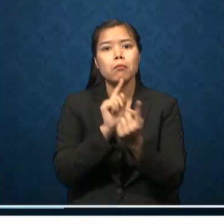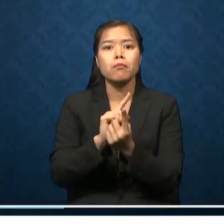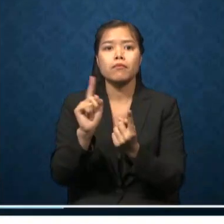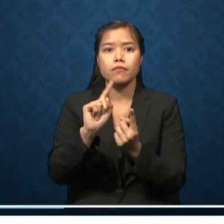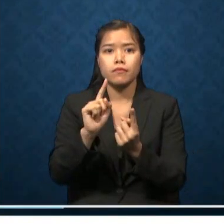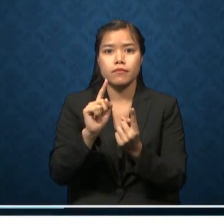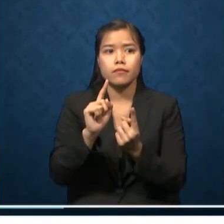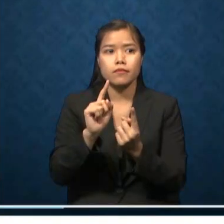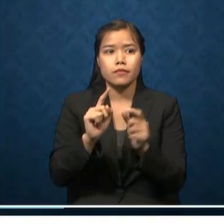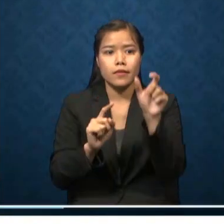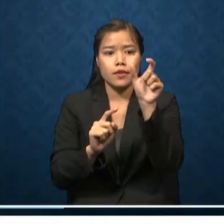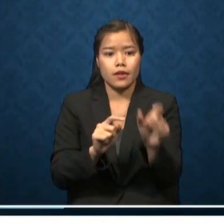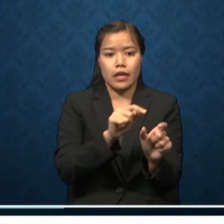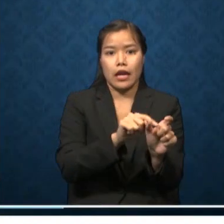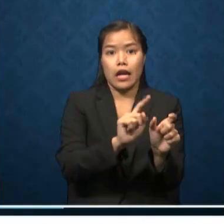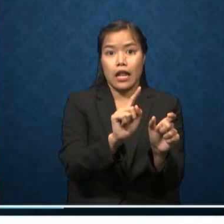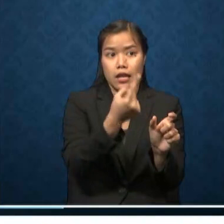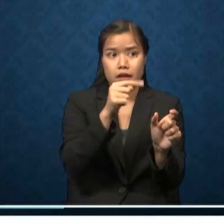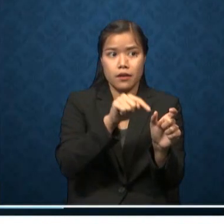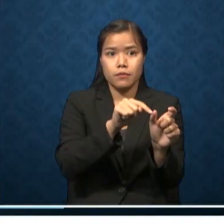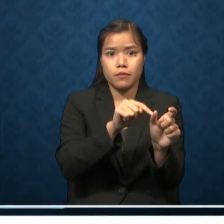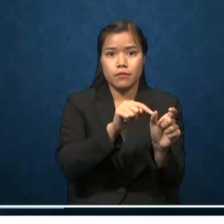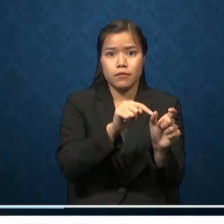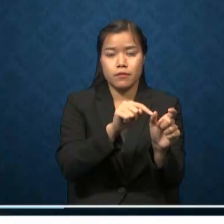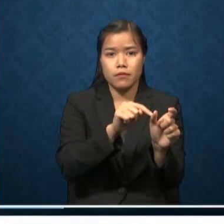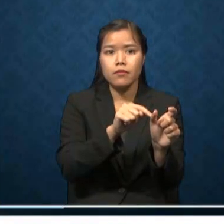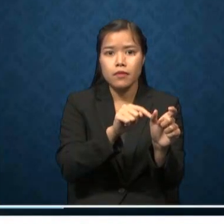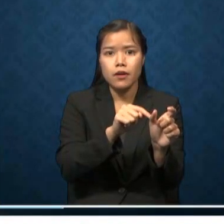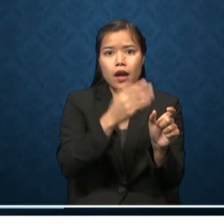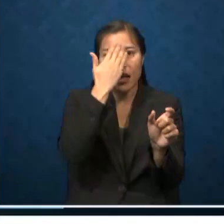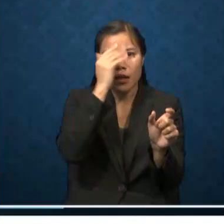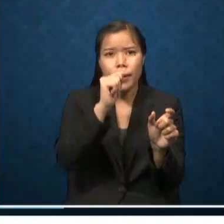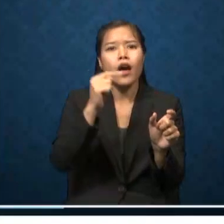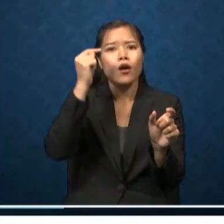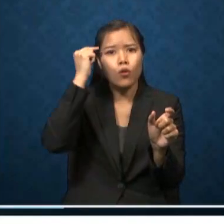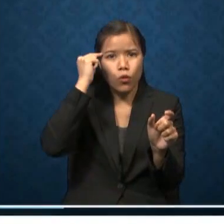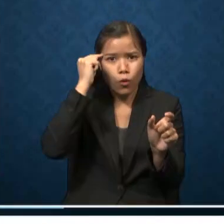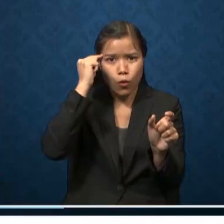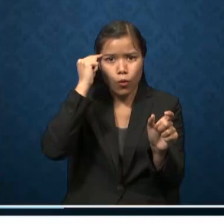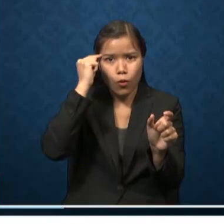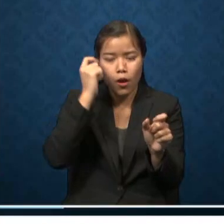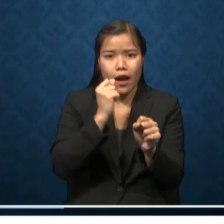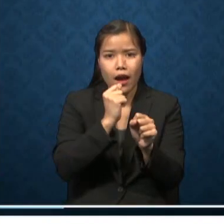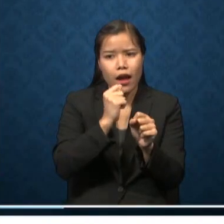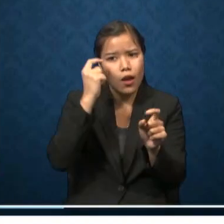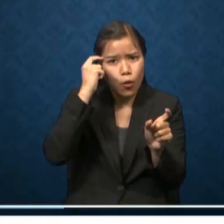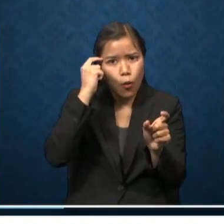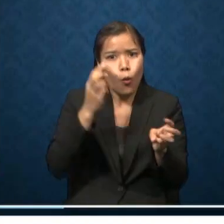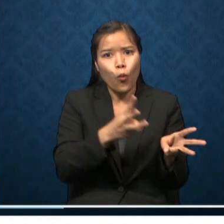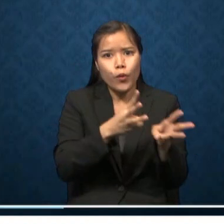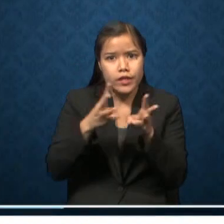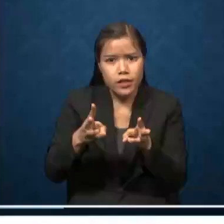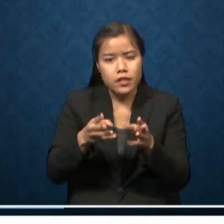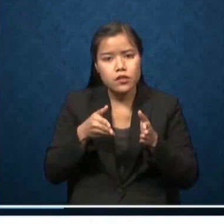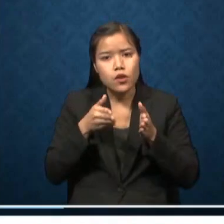ค่ะสไลด์แท่งแรกเนี่ยเป็นสไลด์ที่มีความท้าทายของกรุมสุภาพจิตเพราะการรู้ก็อยู่รอดเนี่ยถึงรู้ช่องทางหารายได้